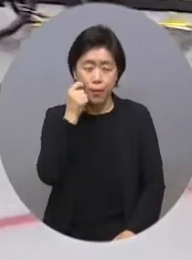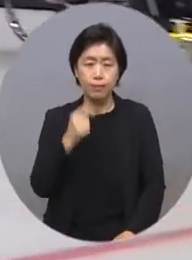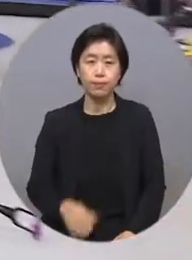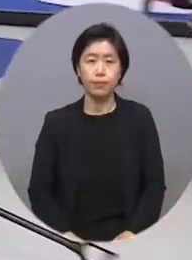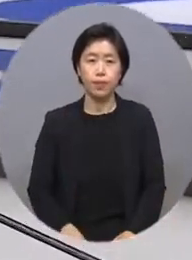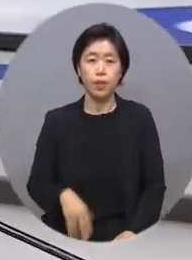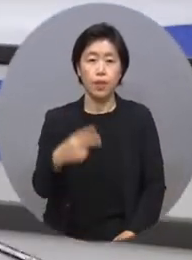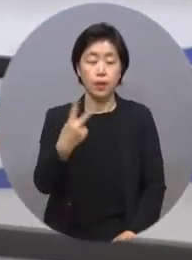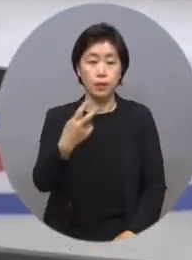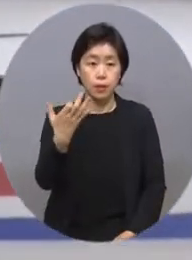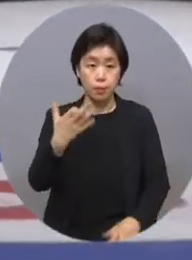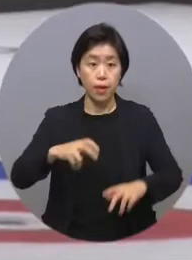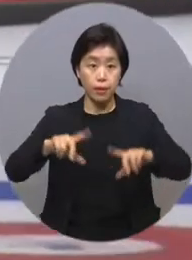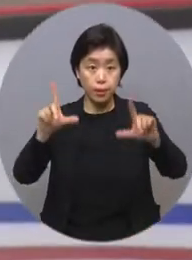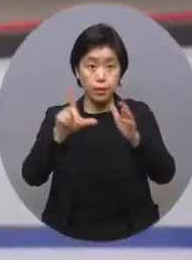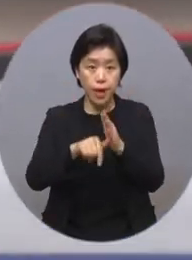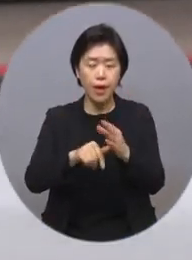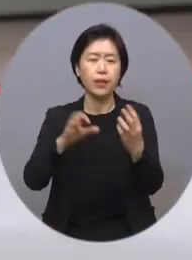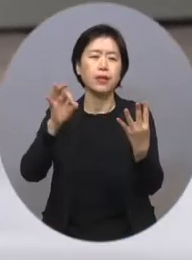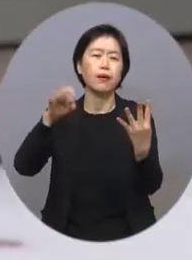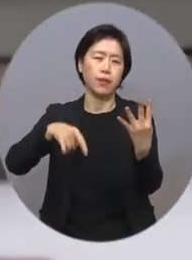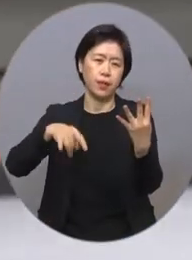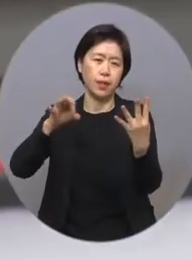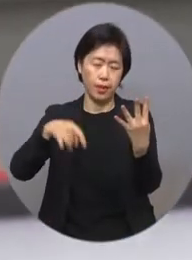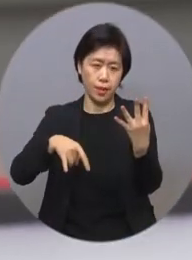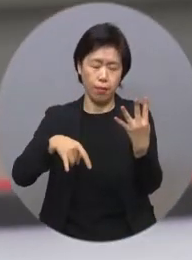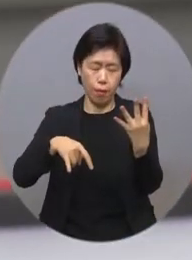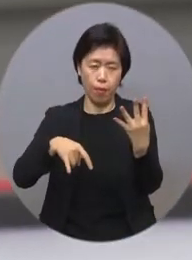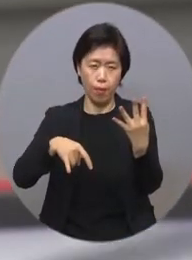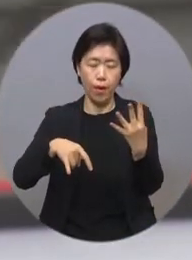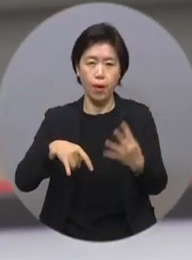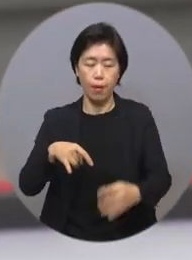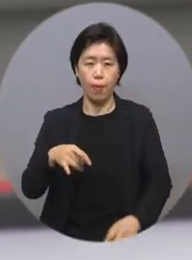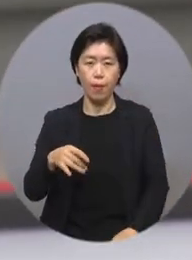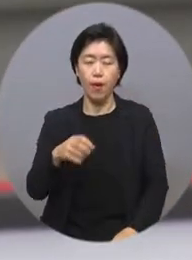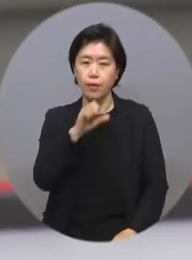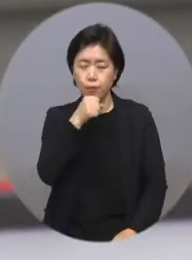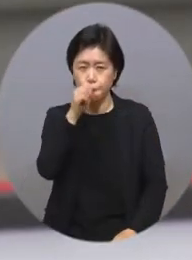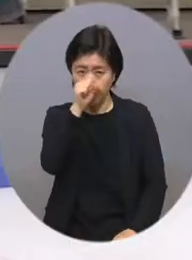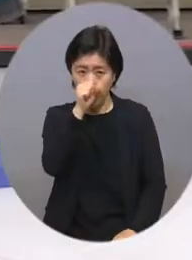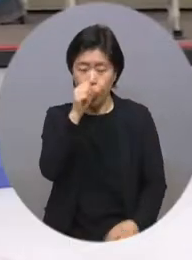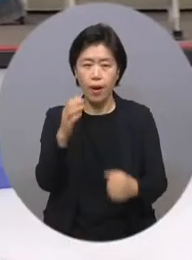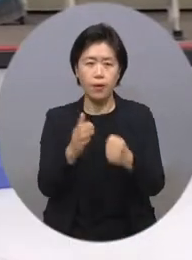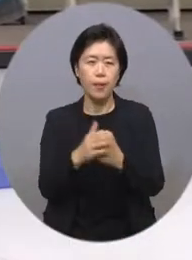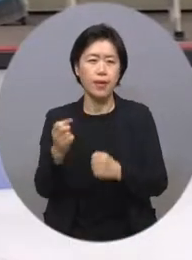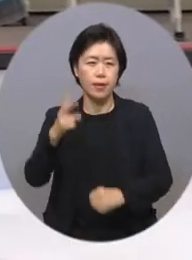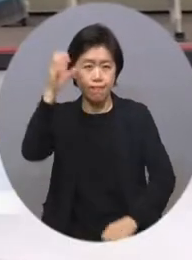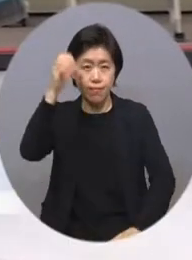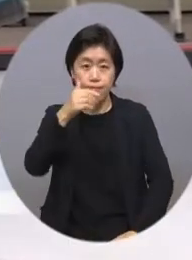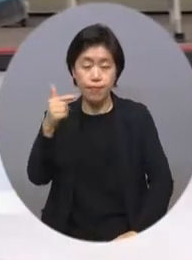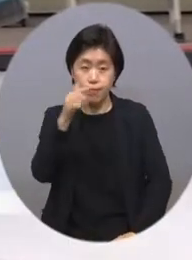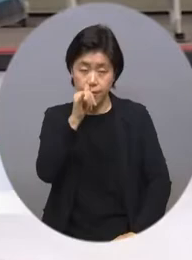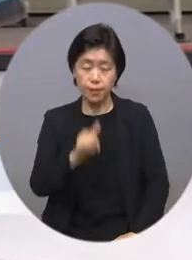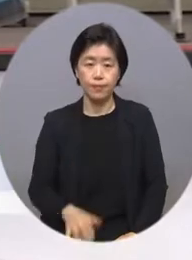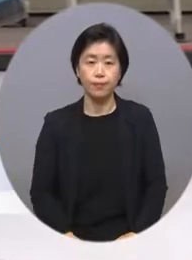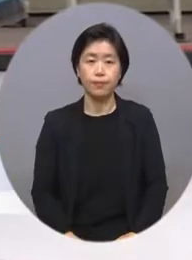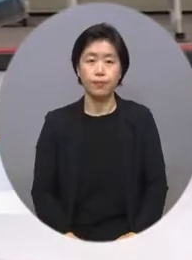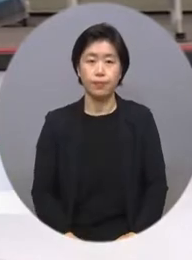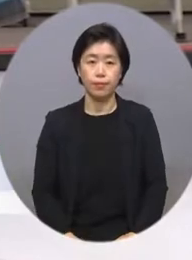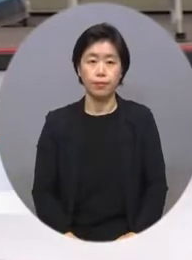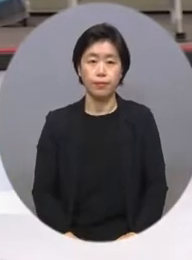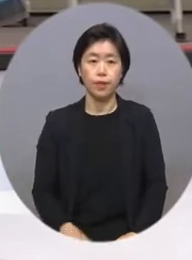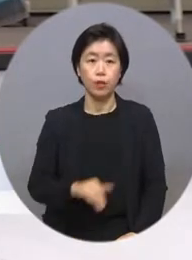동계 패럴림픽에서는 4위의 성적을 거두며 기대감을 높이기도 했습니다. 이번 대회에서 우기